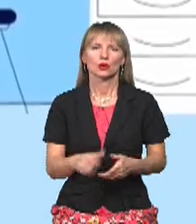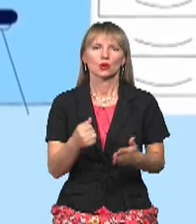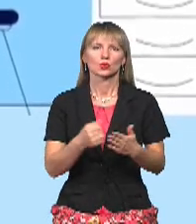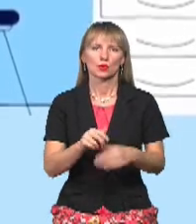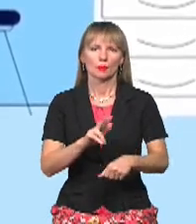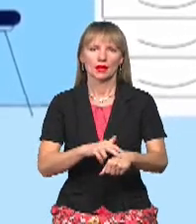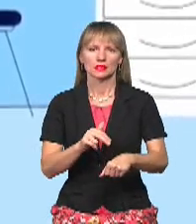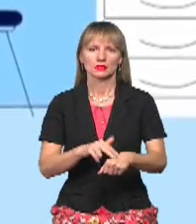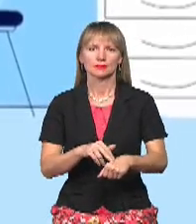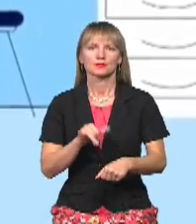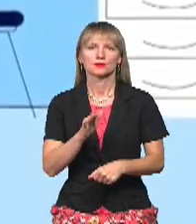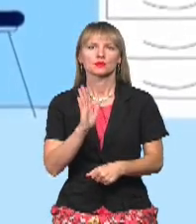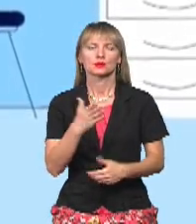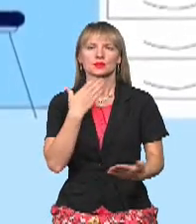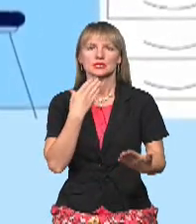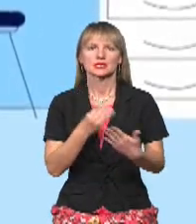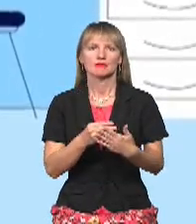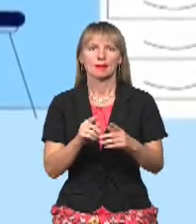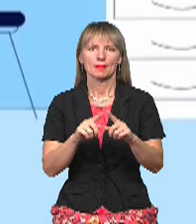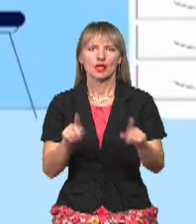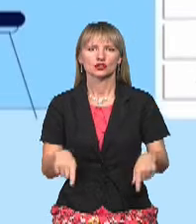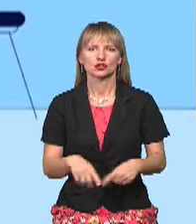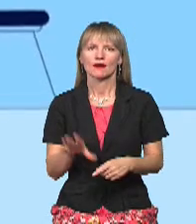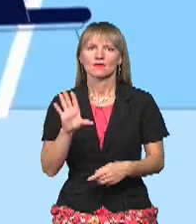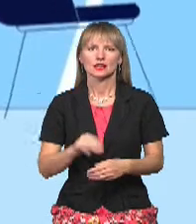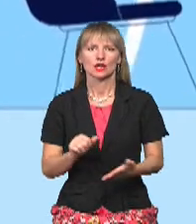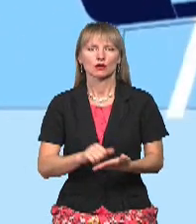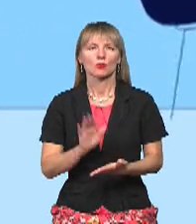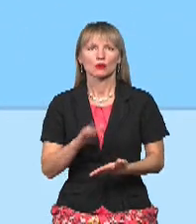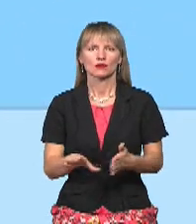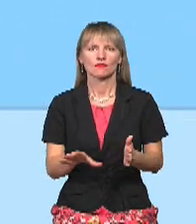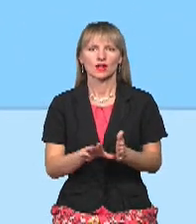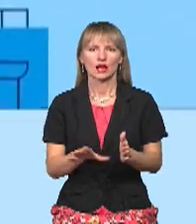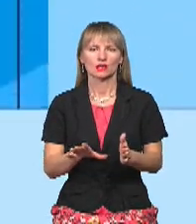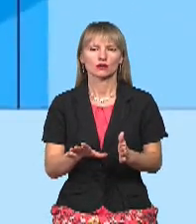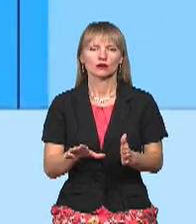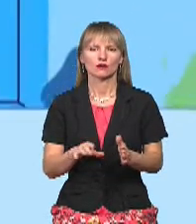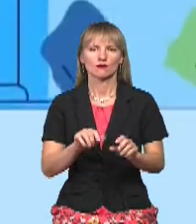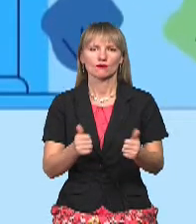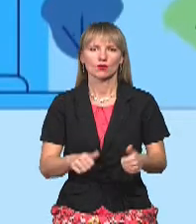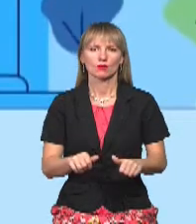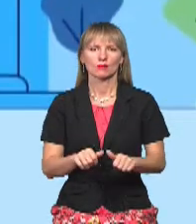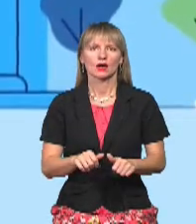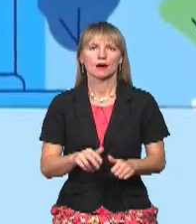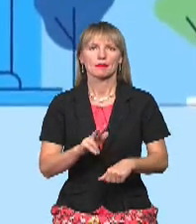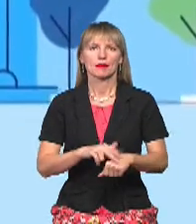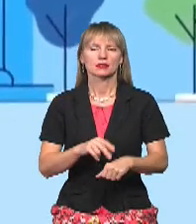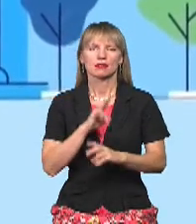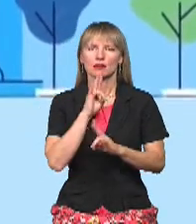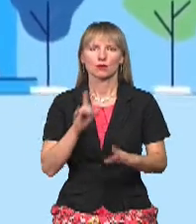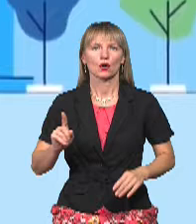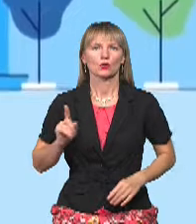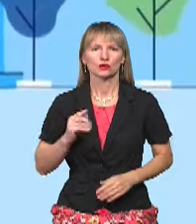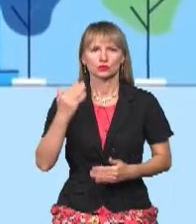відділення поліції. У нього буде свій планшет, а вся документація буде в електронному вигляді. Поліцейський офіцер громади не буде